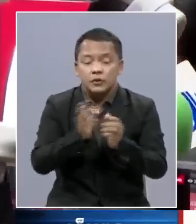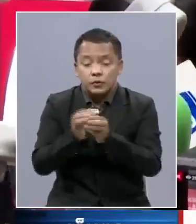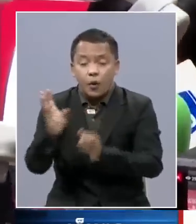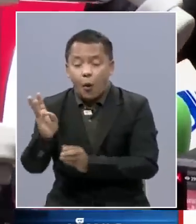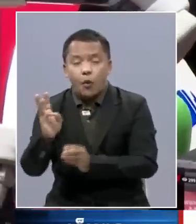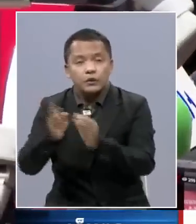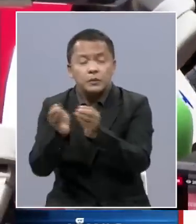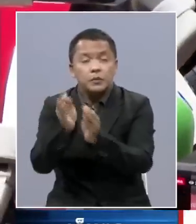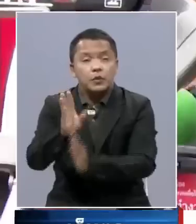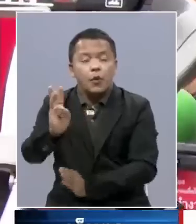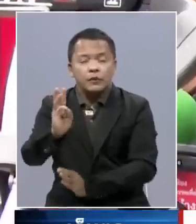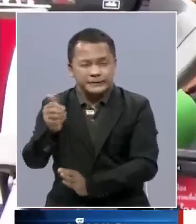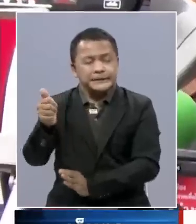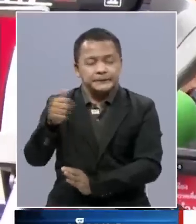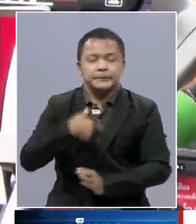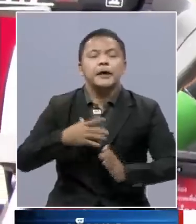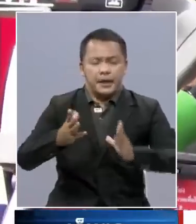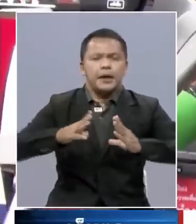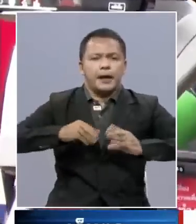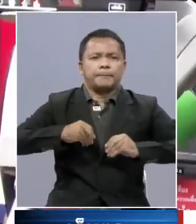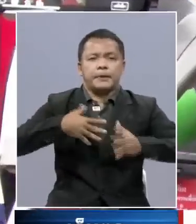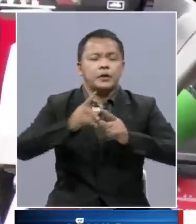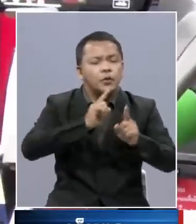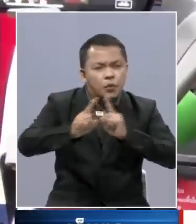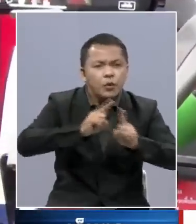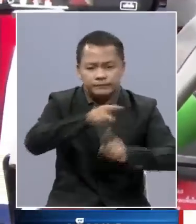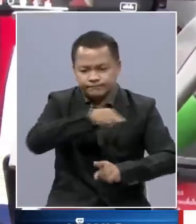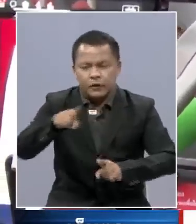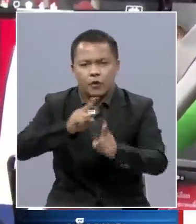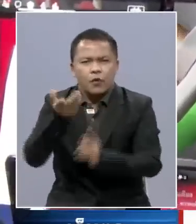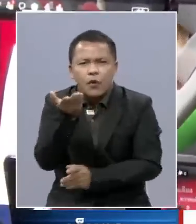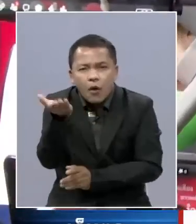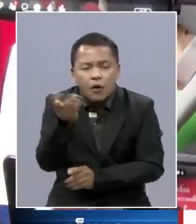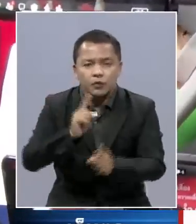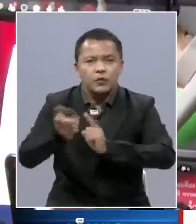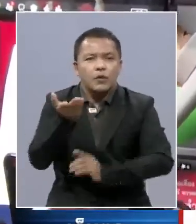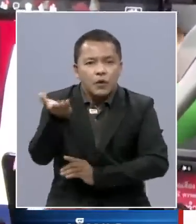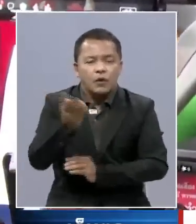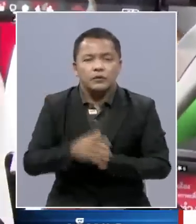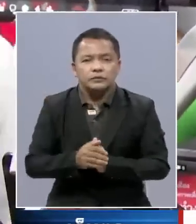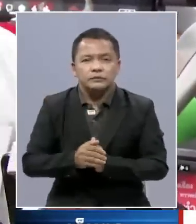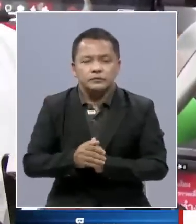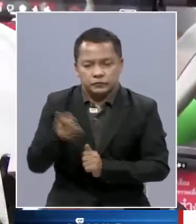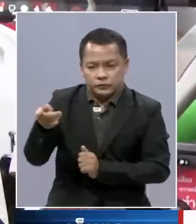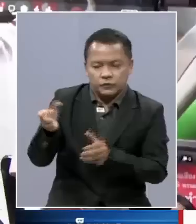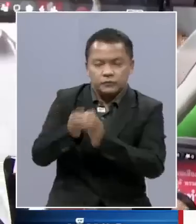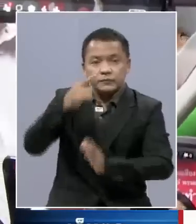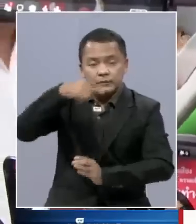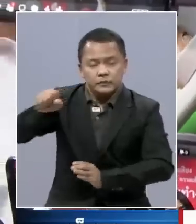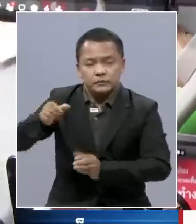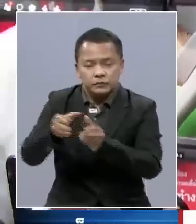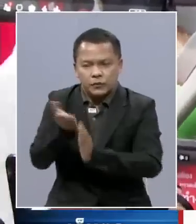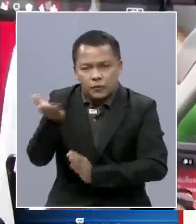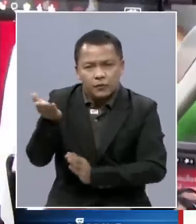กว่า141เสียงผมก็ยอมก็เพียงแต่เป็นพูดคุยกันบอกว่าเฮ้ยขอร้องนะปุ่นพี่ปุ่น